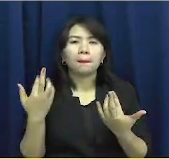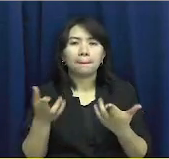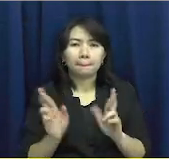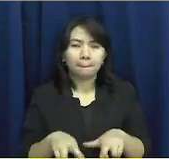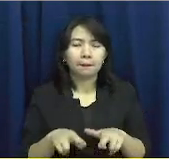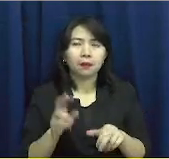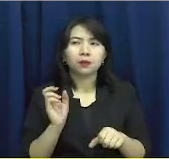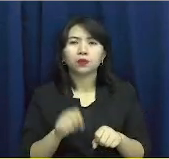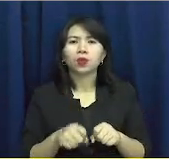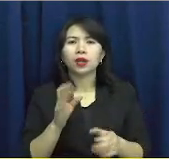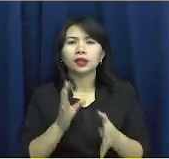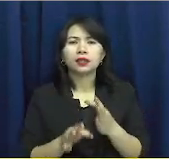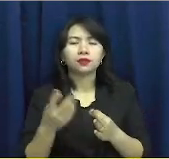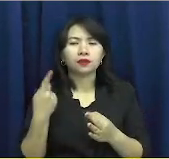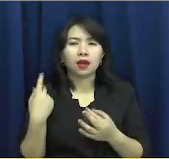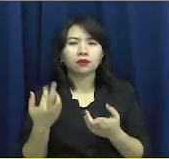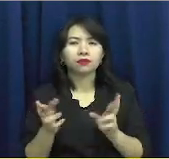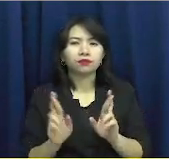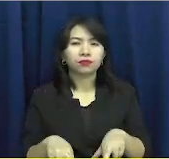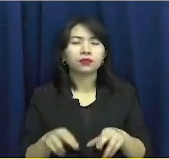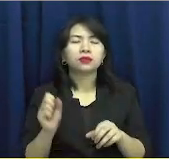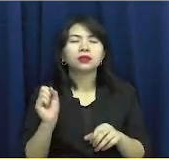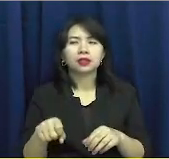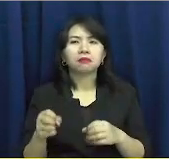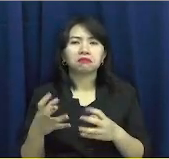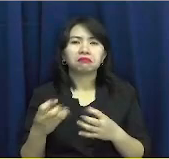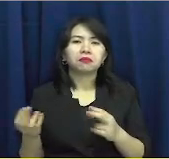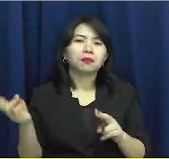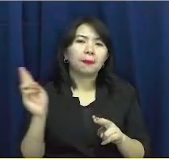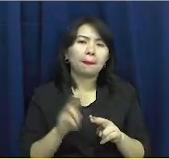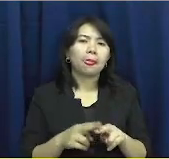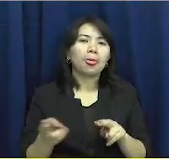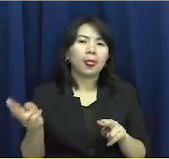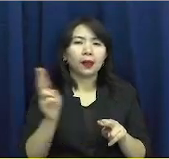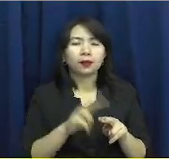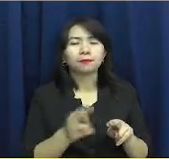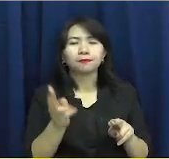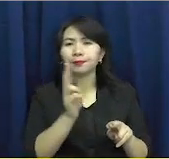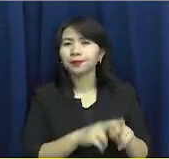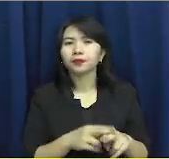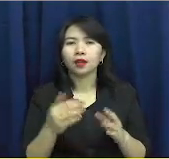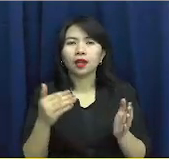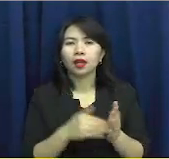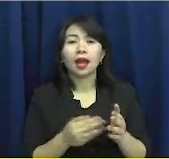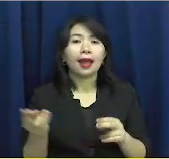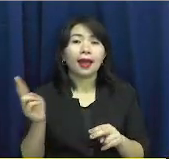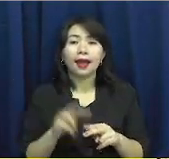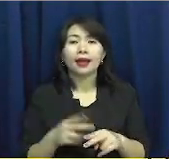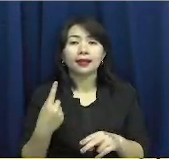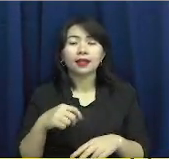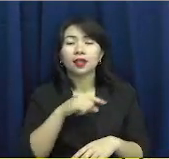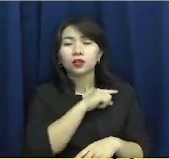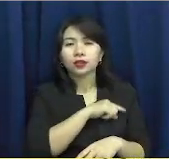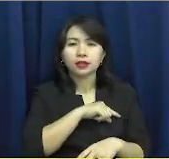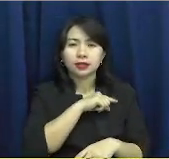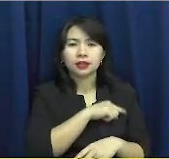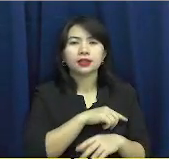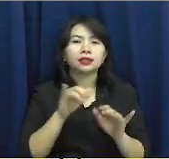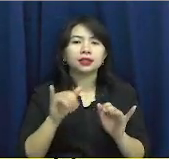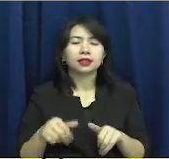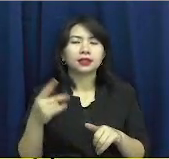Kaya pag nagbunga, dadami, madadagdagan. Pag nadagdagan, yung quantity, meron pa rin